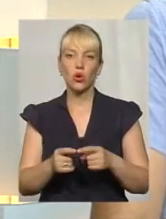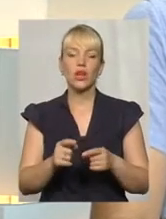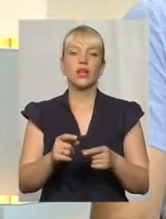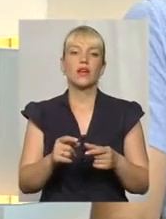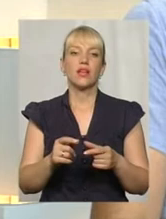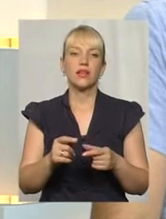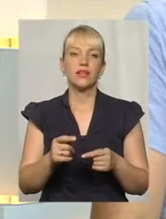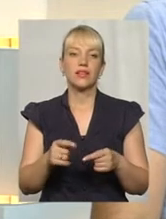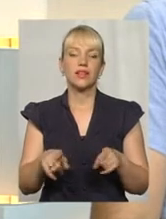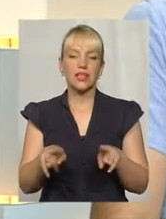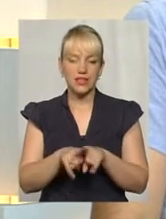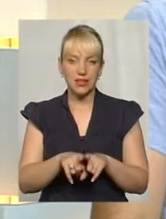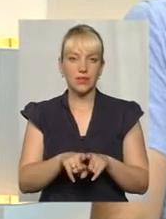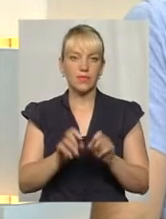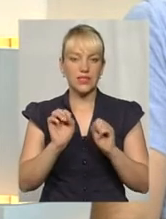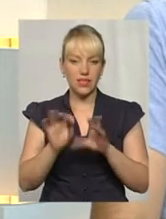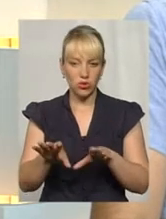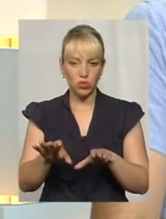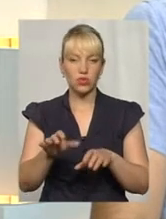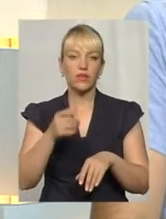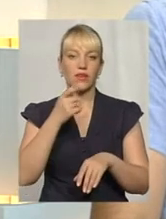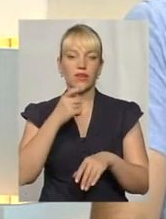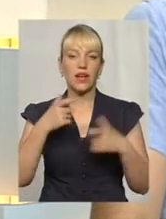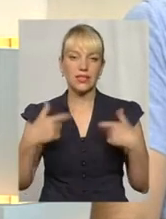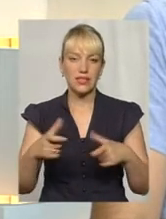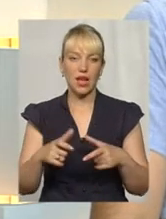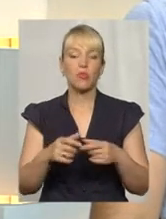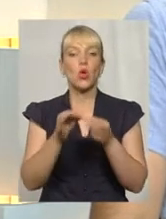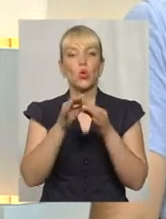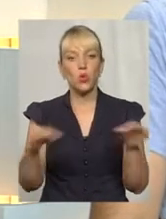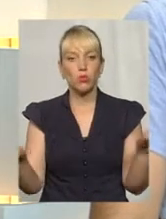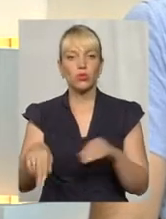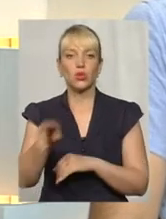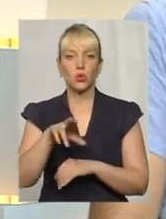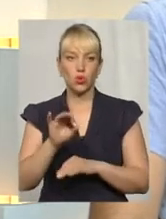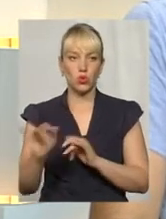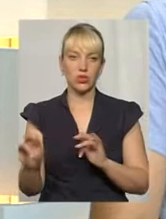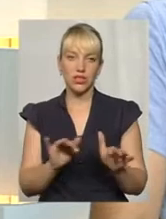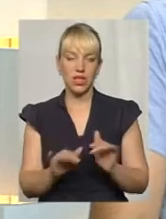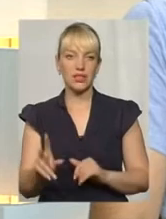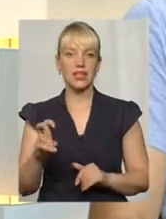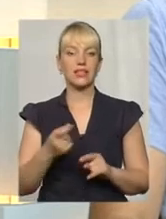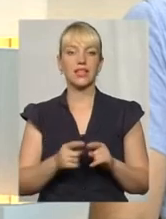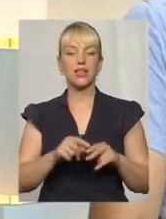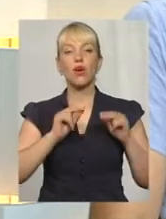випускне випробування, допускаються до діяльності на тих посадах, які